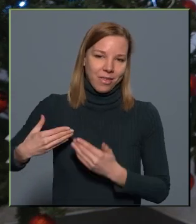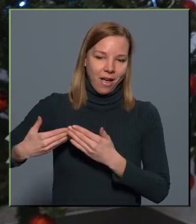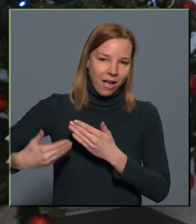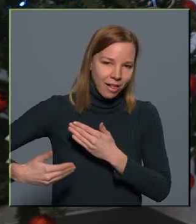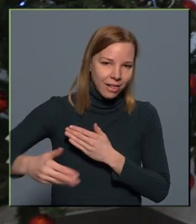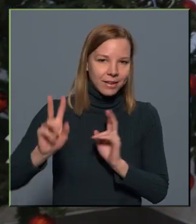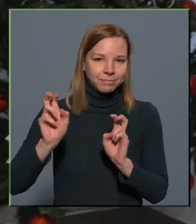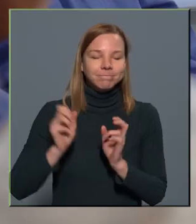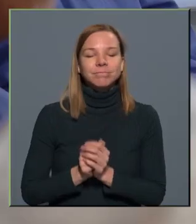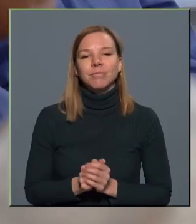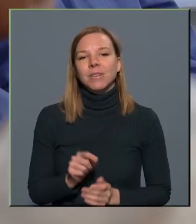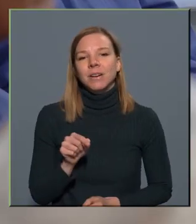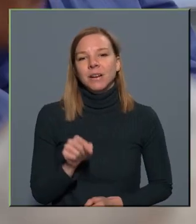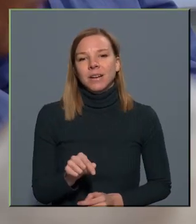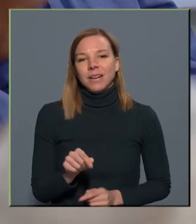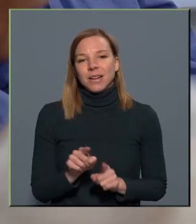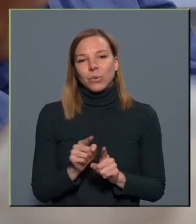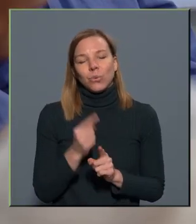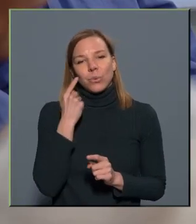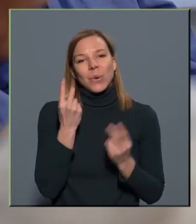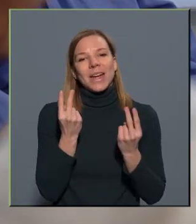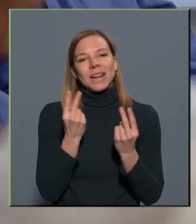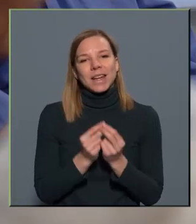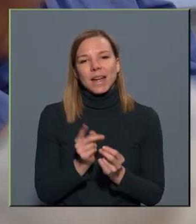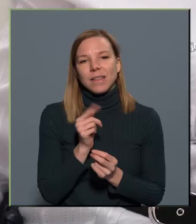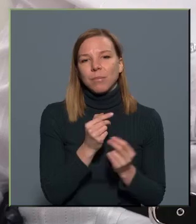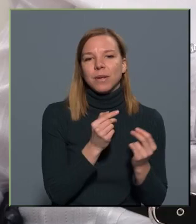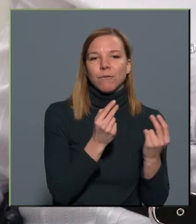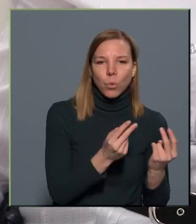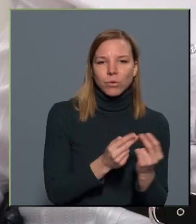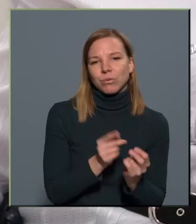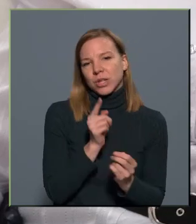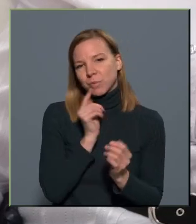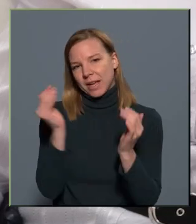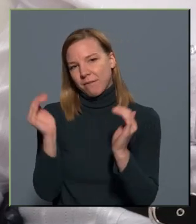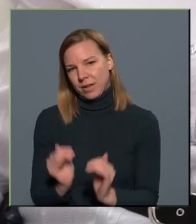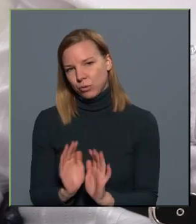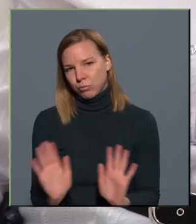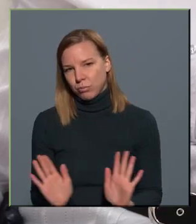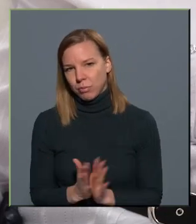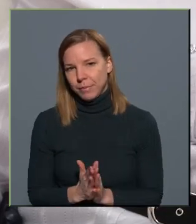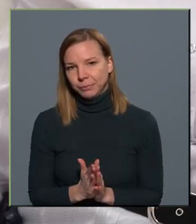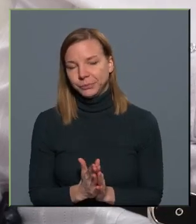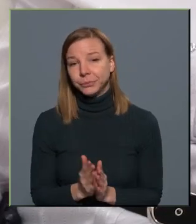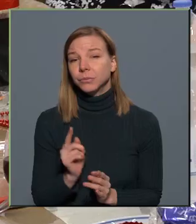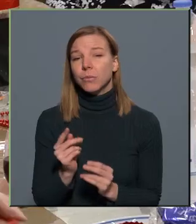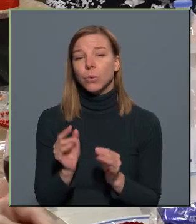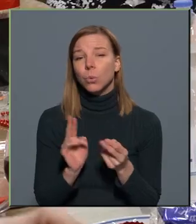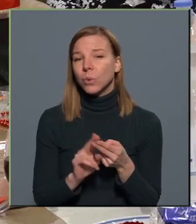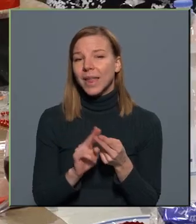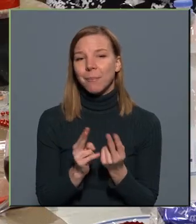inkább tudjuk értékelni, hogy mi a fontos, és mi a kevésbé fontos. És az ünnepek lényege az nem az, mint